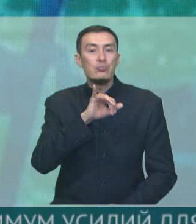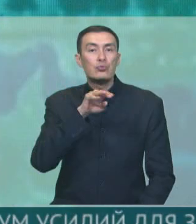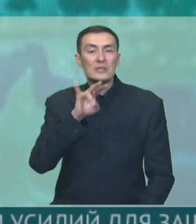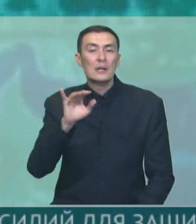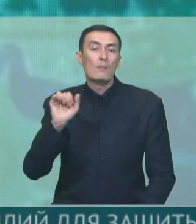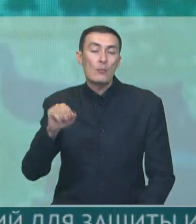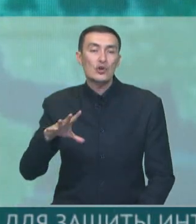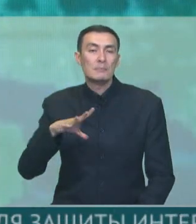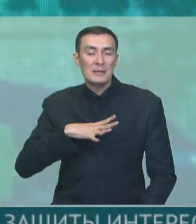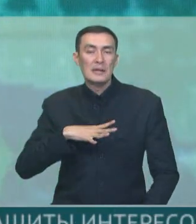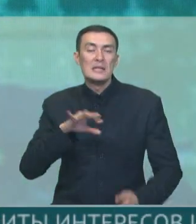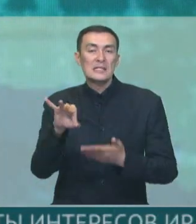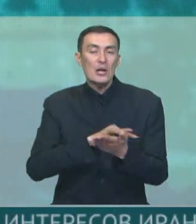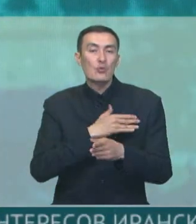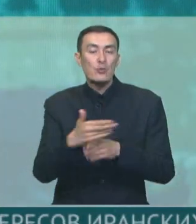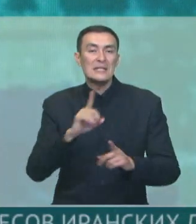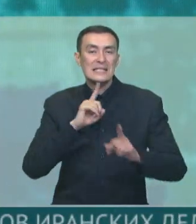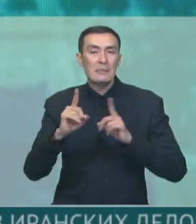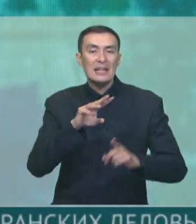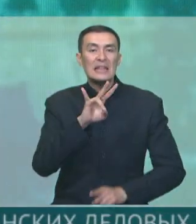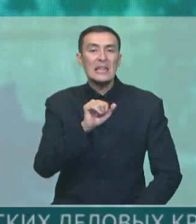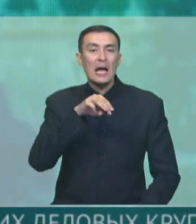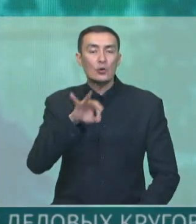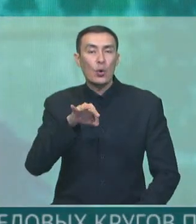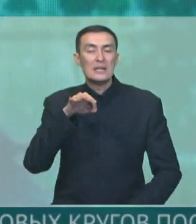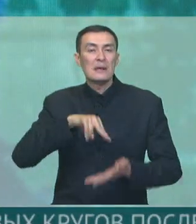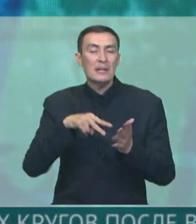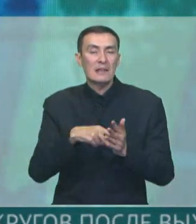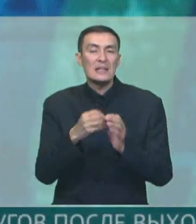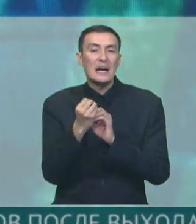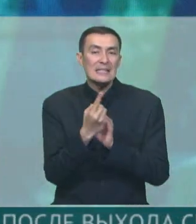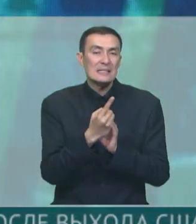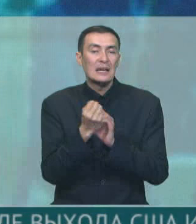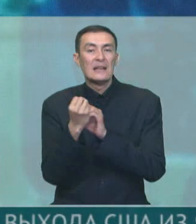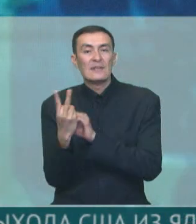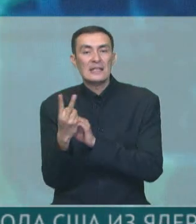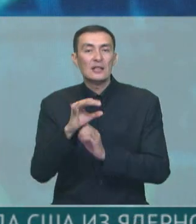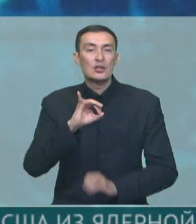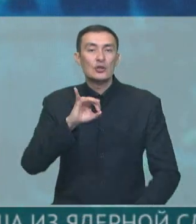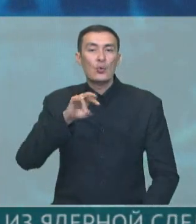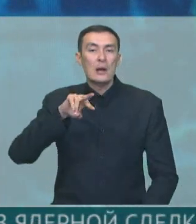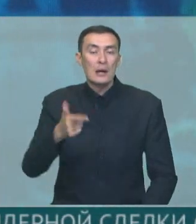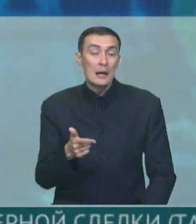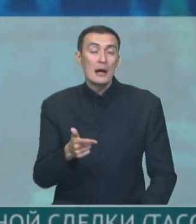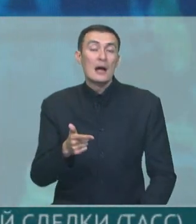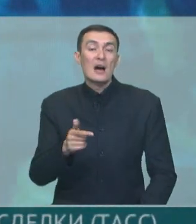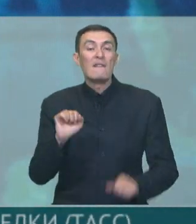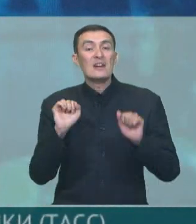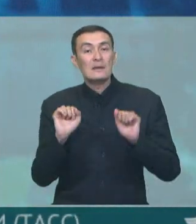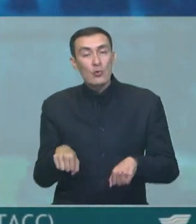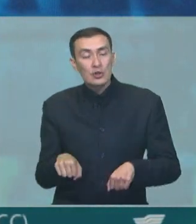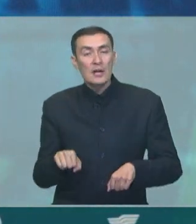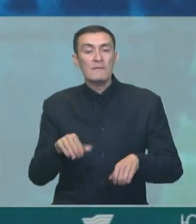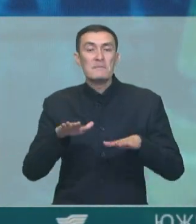Путиным может состояться сразу после саммита НАТО, запланированного на 11 и 12 июля. Вероятнее